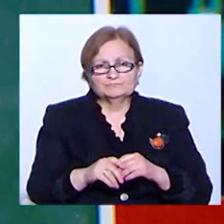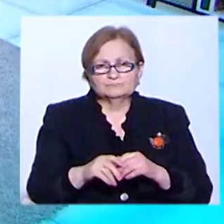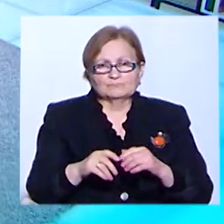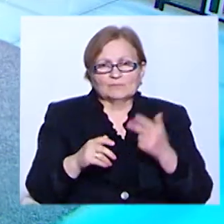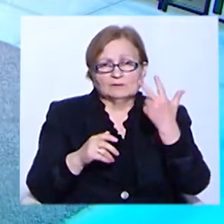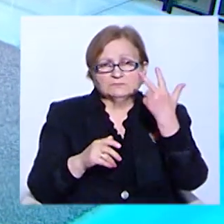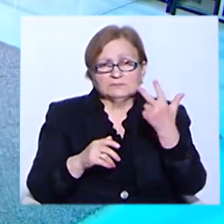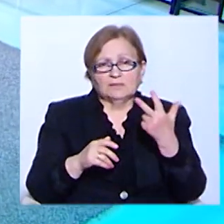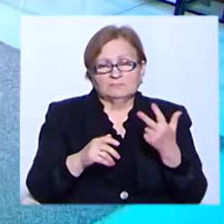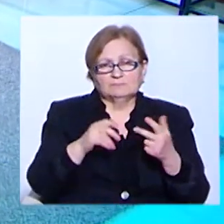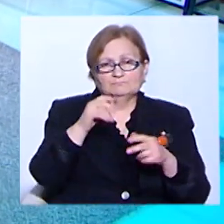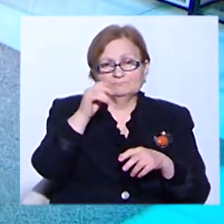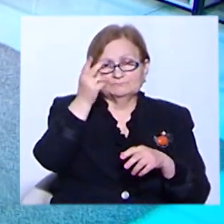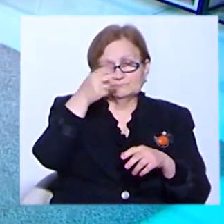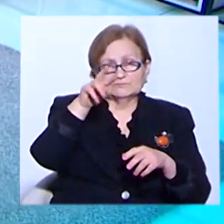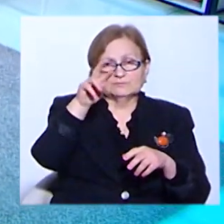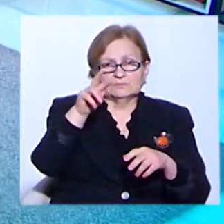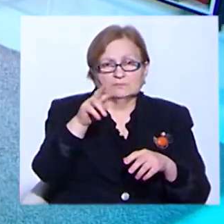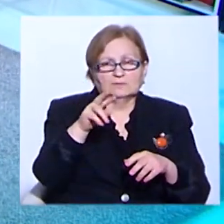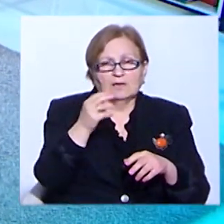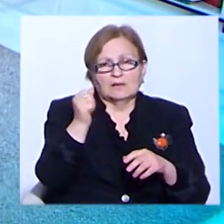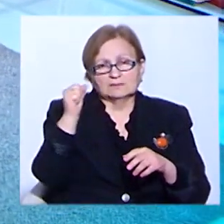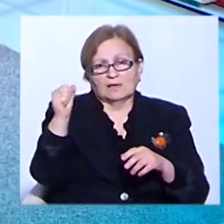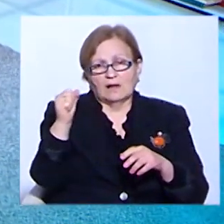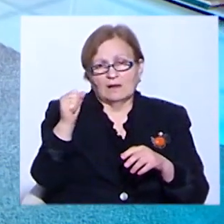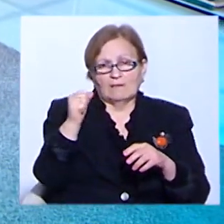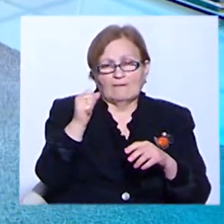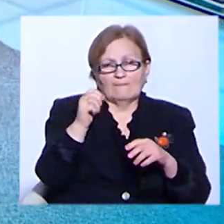3 ხარისხად 2 ან 3 ხარისხად